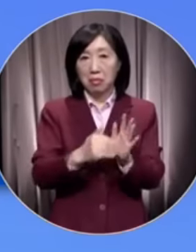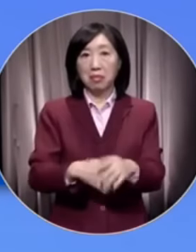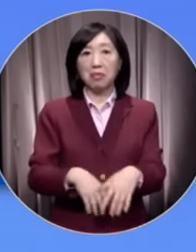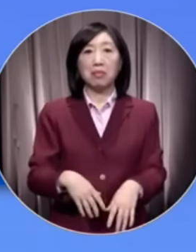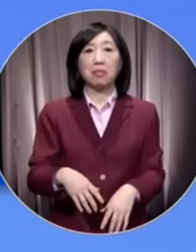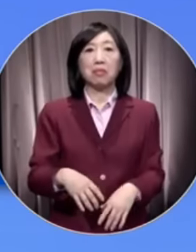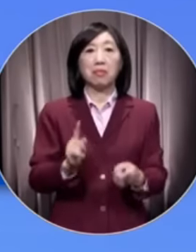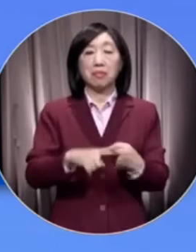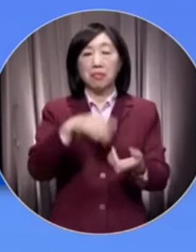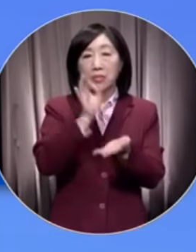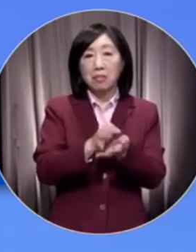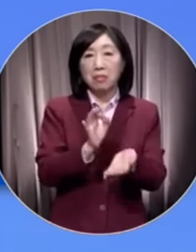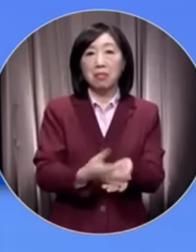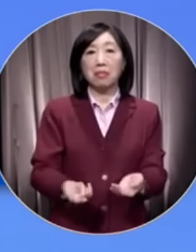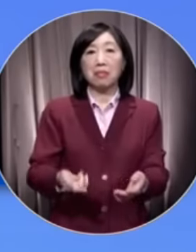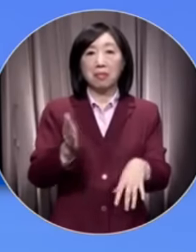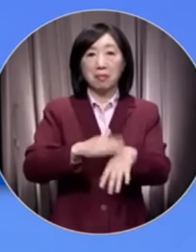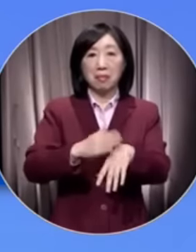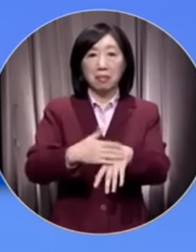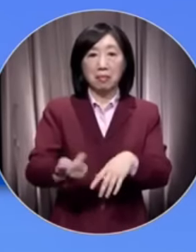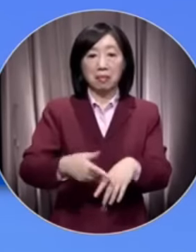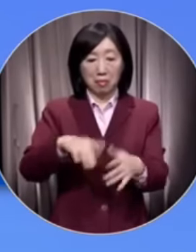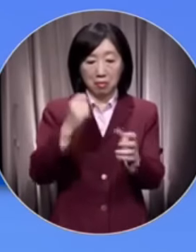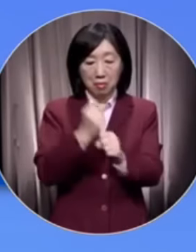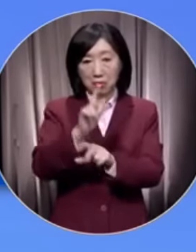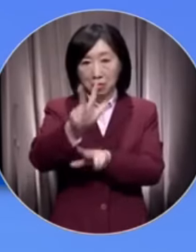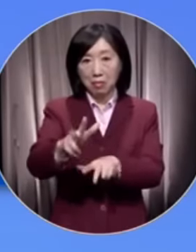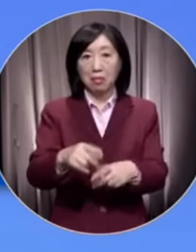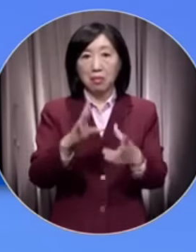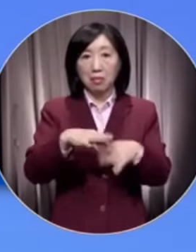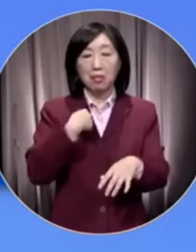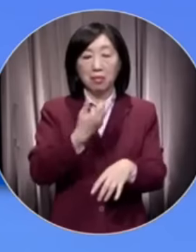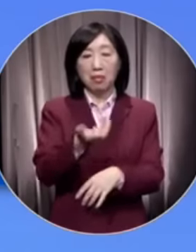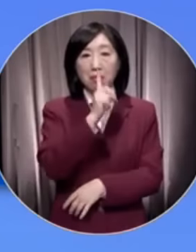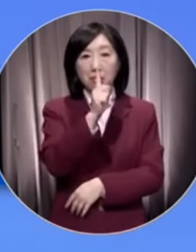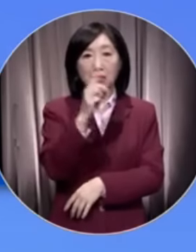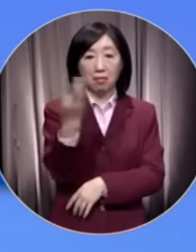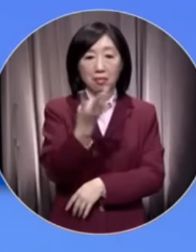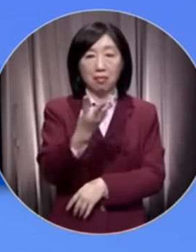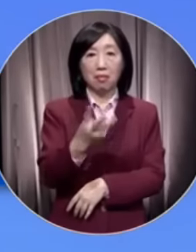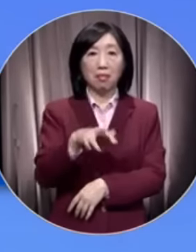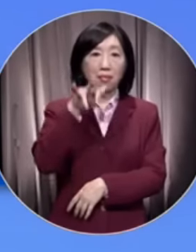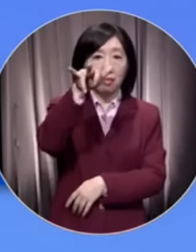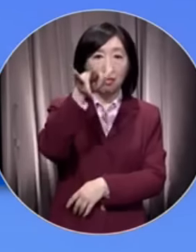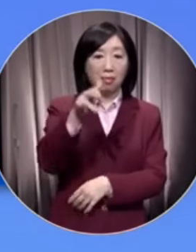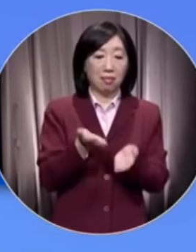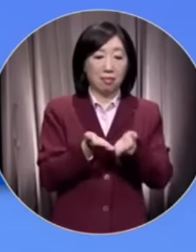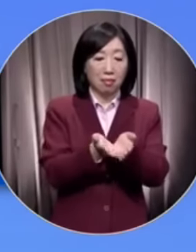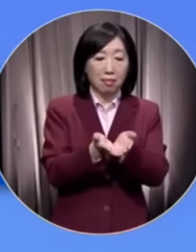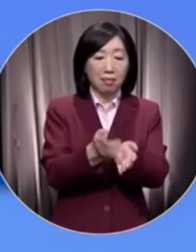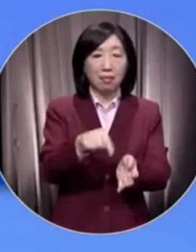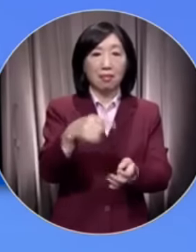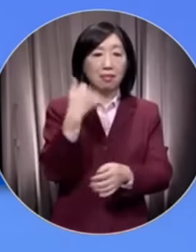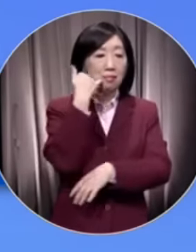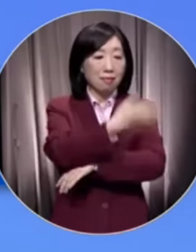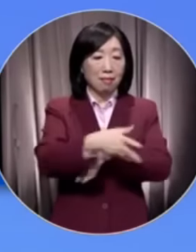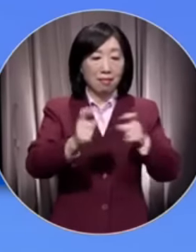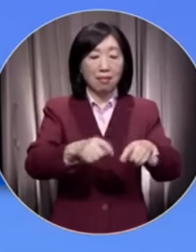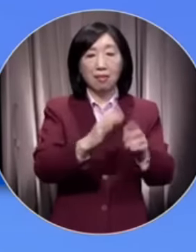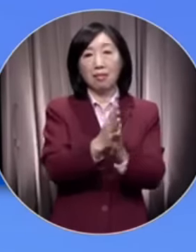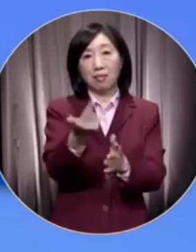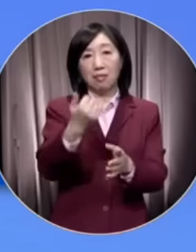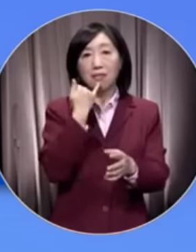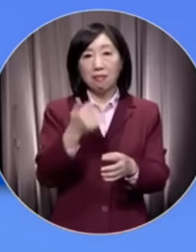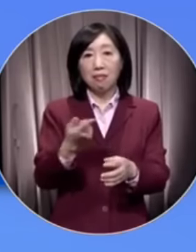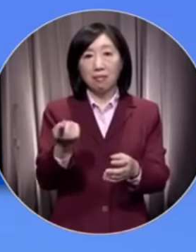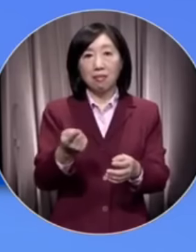实，然后开放我们这个三个非常重要的我们的空港和海港，然后呢，把台